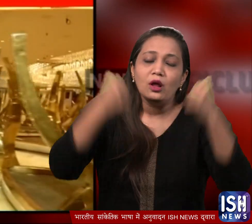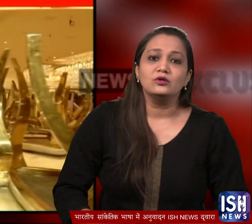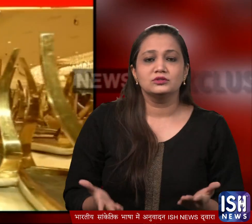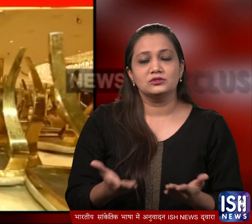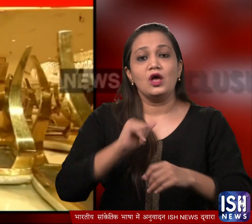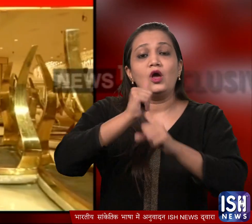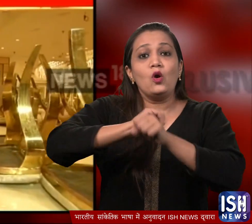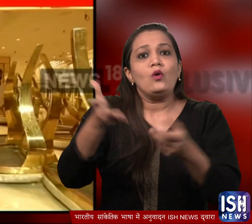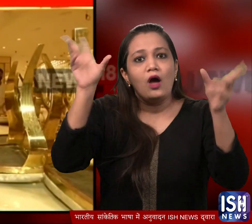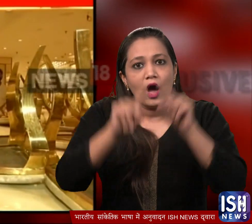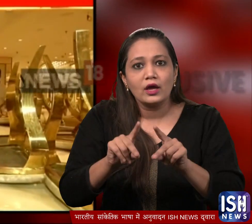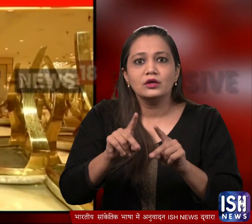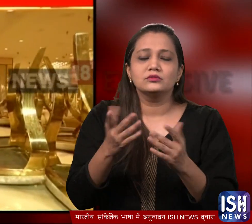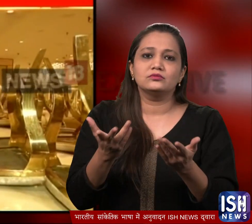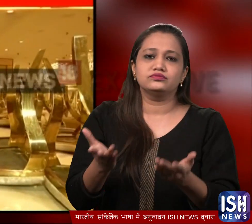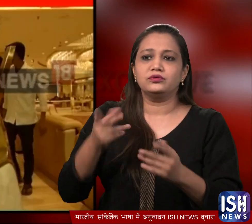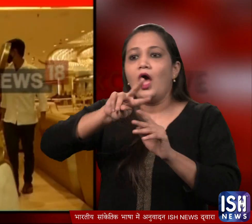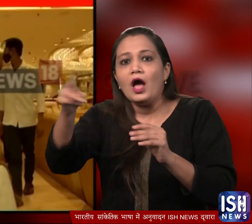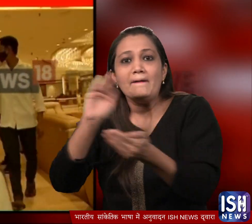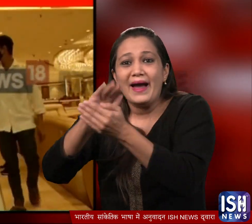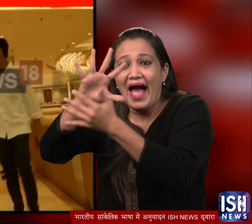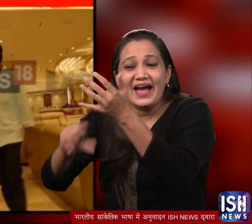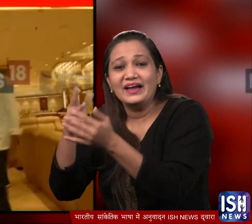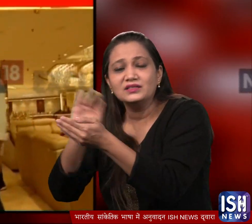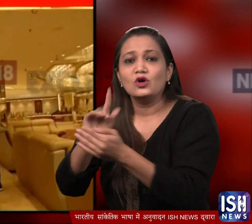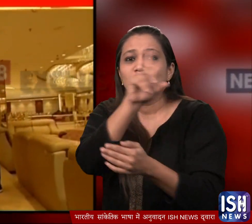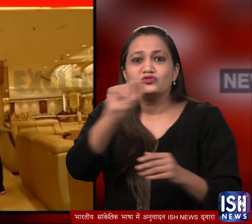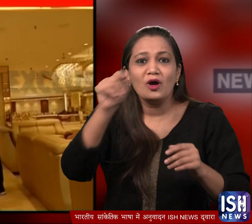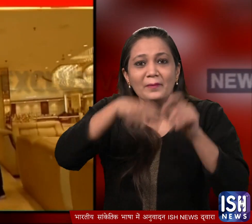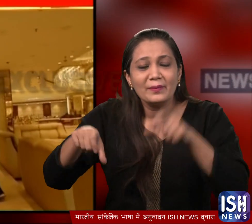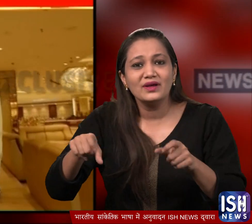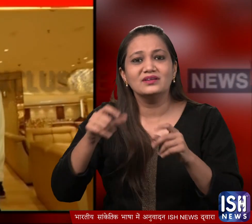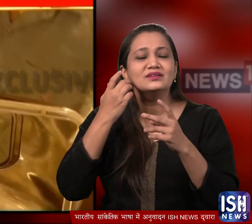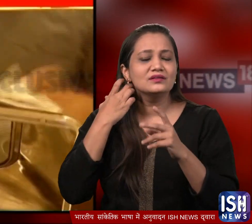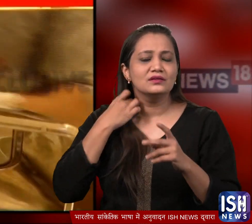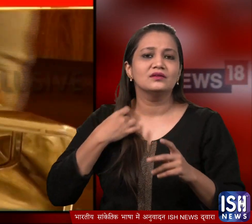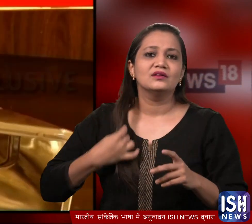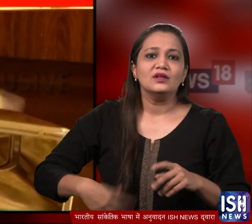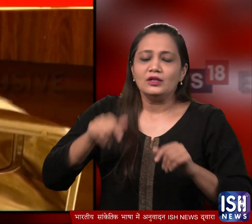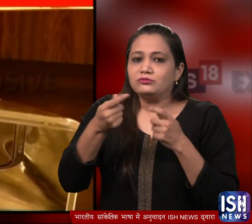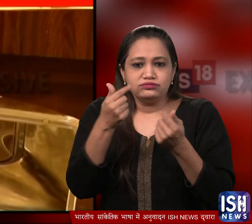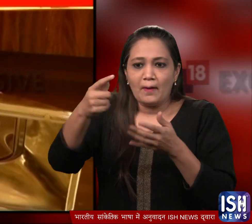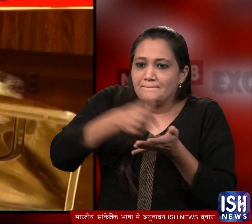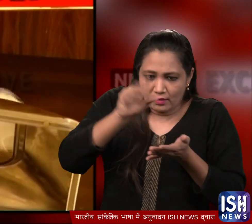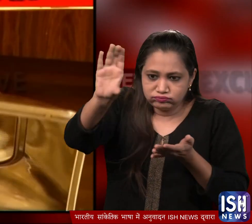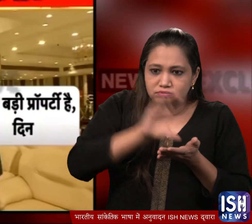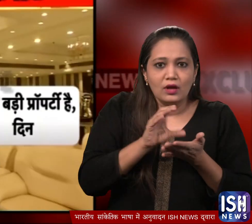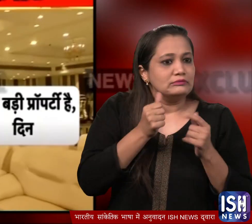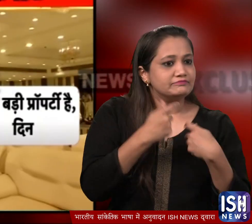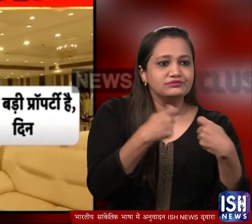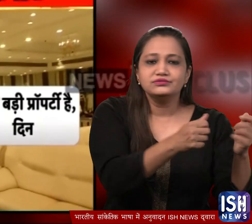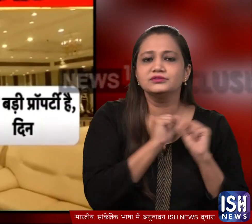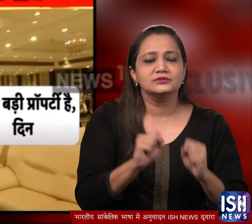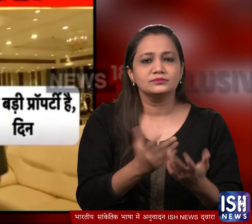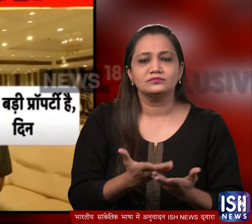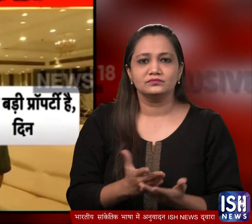हैं। अब कोरोना की तलवार बाकियों पर भी लटक रही है, क्योंकि महज 100 लोगों की पार्टी से ऐसे कारोबारियों के लिए खर्चे निकालना भी मुश्किल है। इतनी